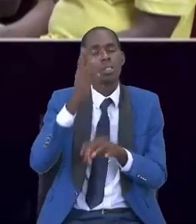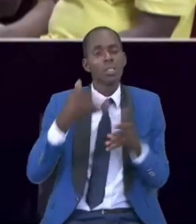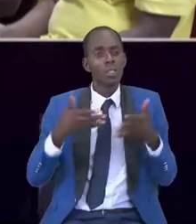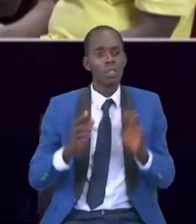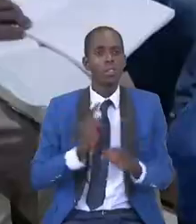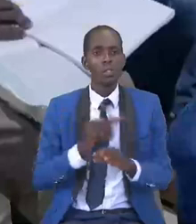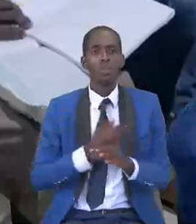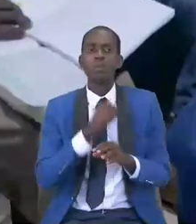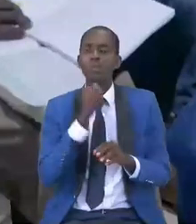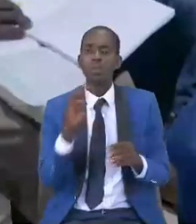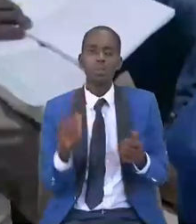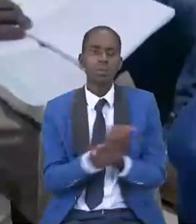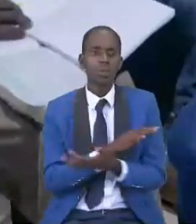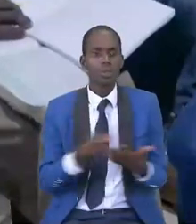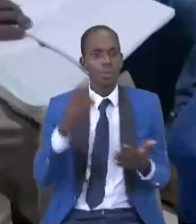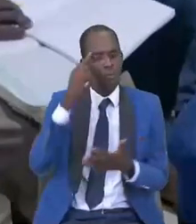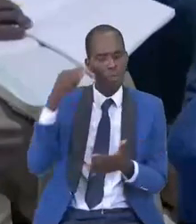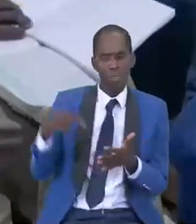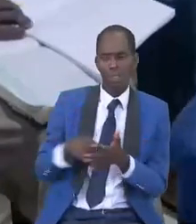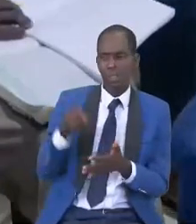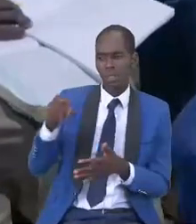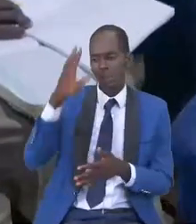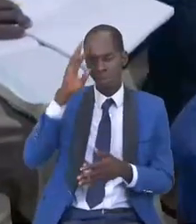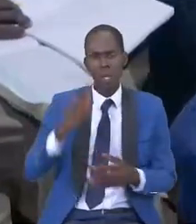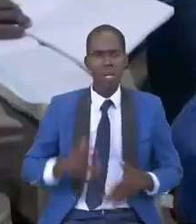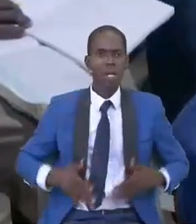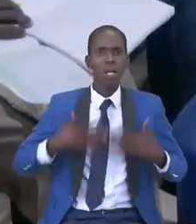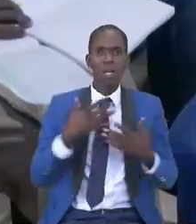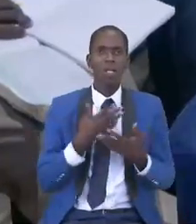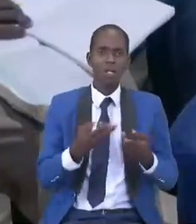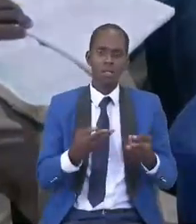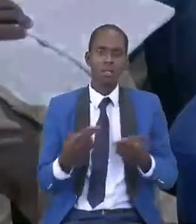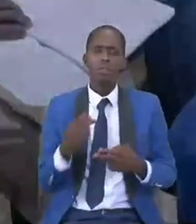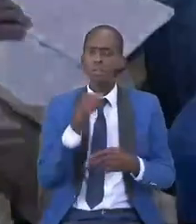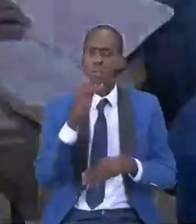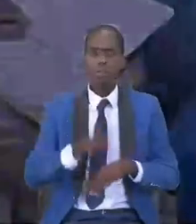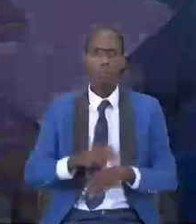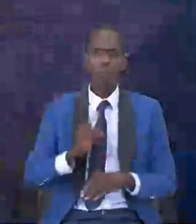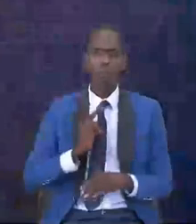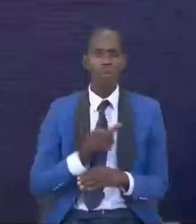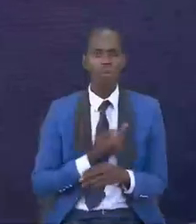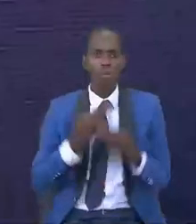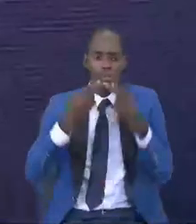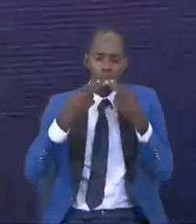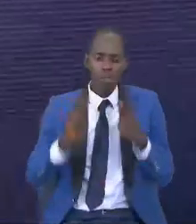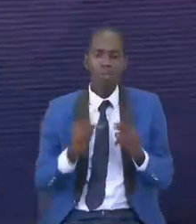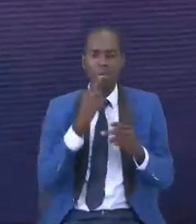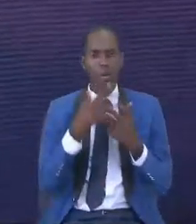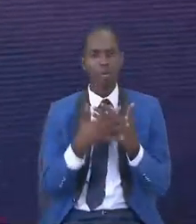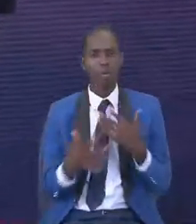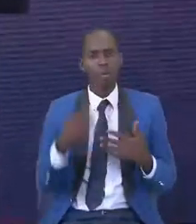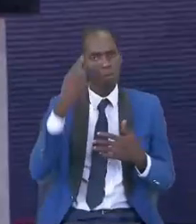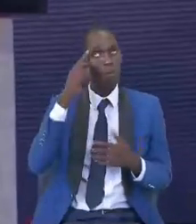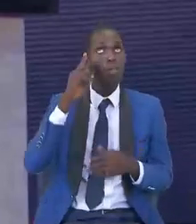ne nous charge pas du sang innocent, car toi, Éternel, tu fais ce que tu veux.